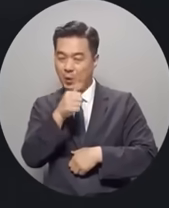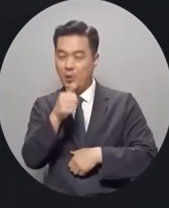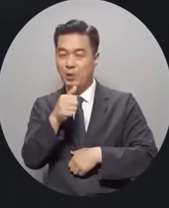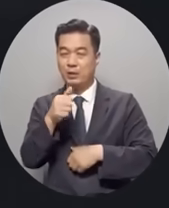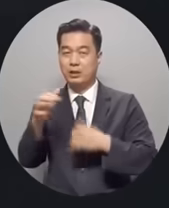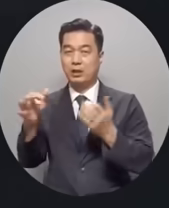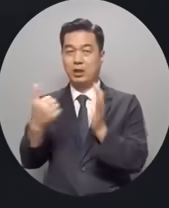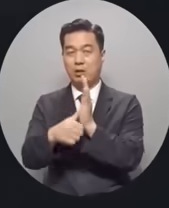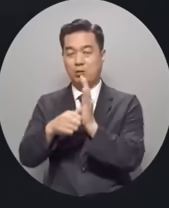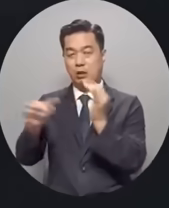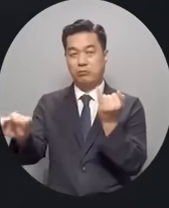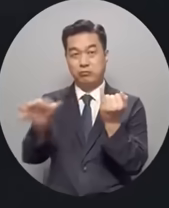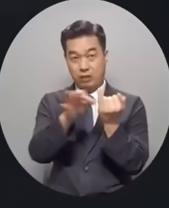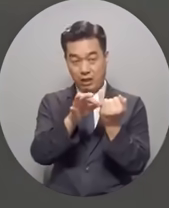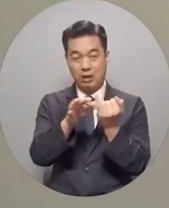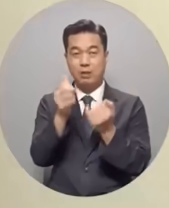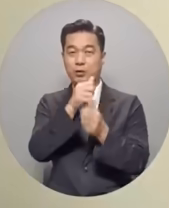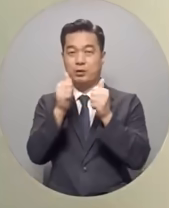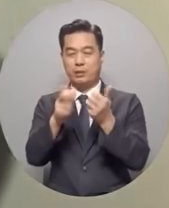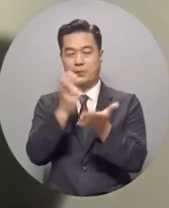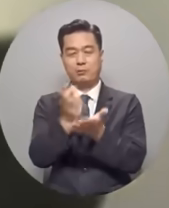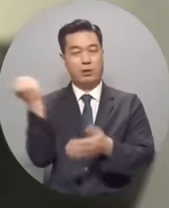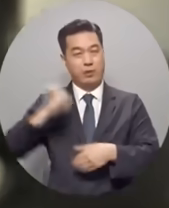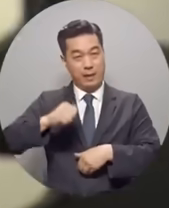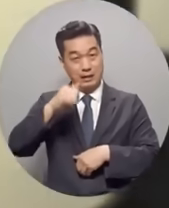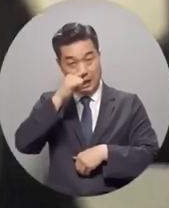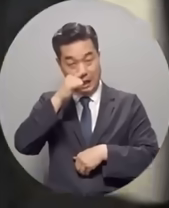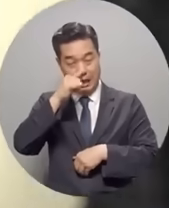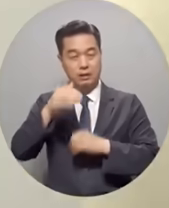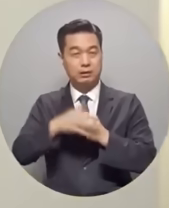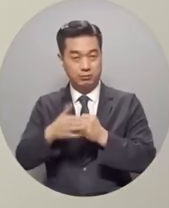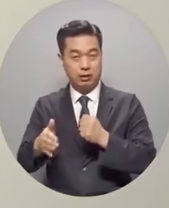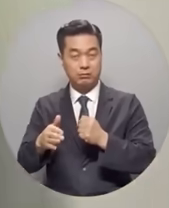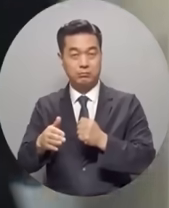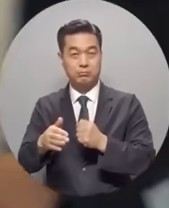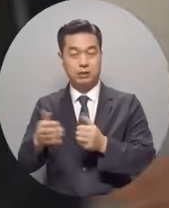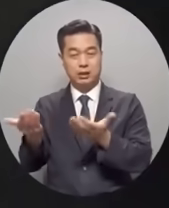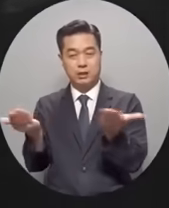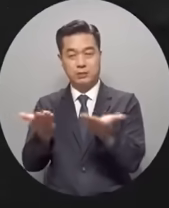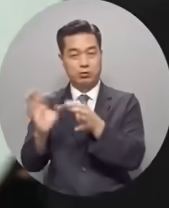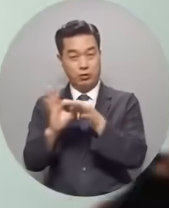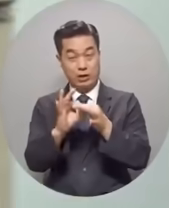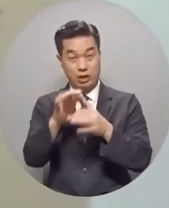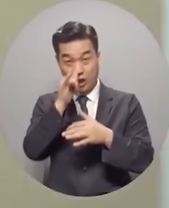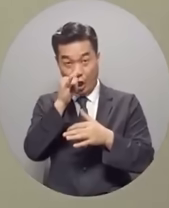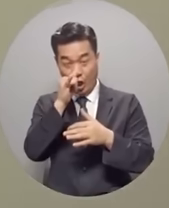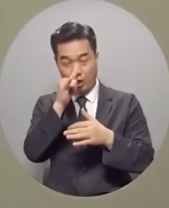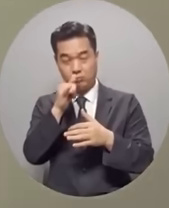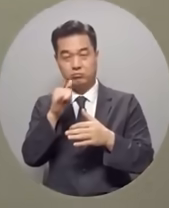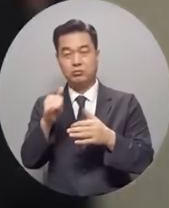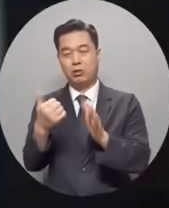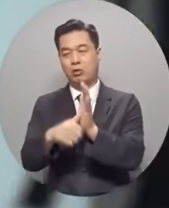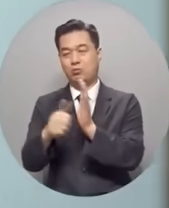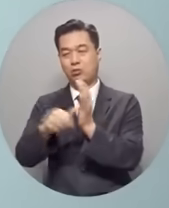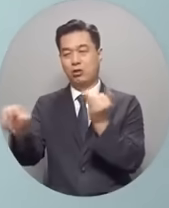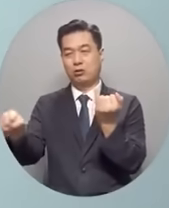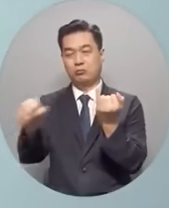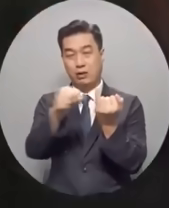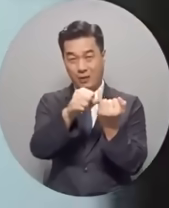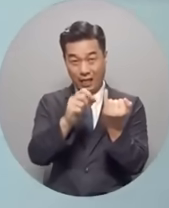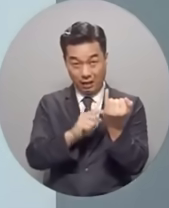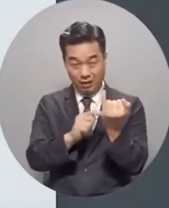위반을 소개해왔습니다. 직무 관련성이 인정되면 김 여사도 알선수재나 변호사법 위반 혐의를 적용받을 수